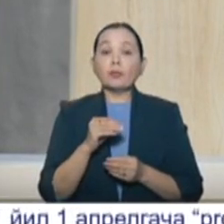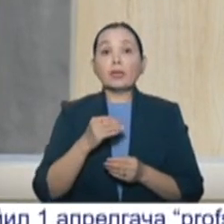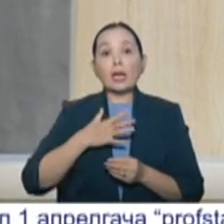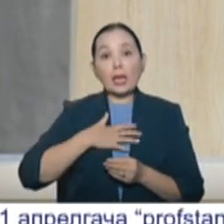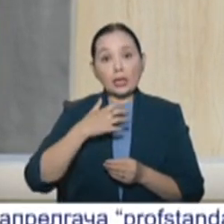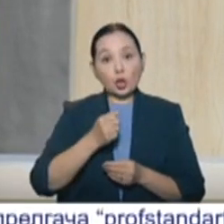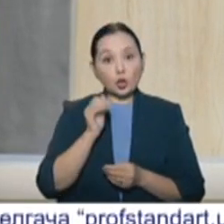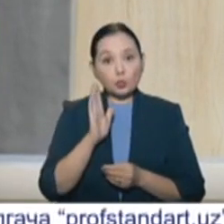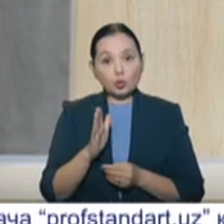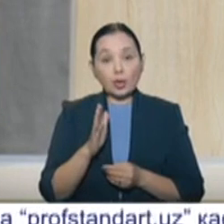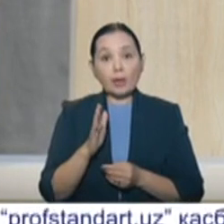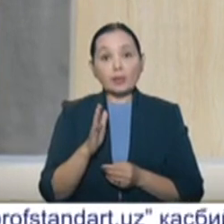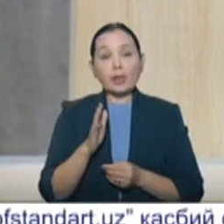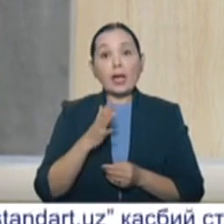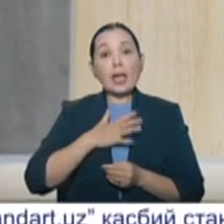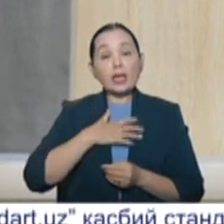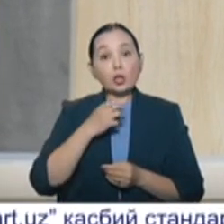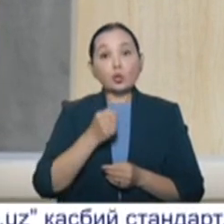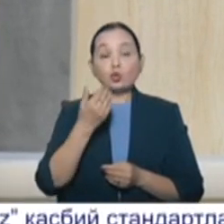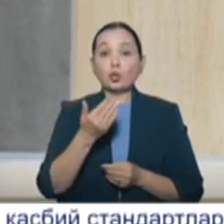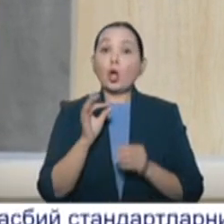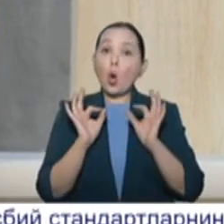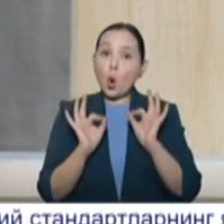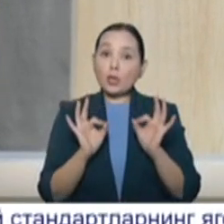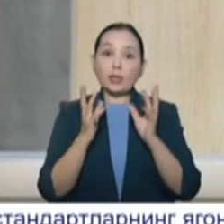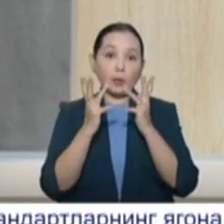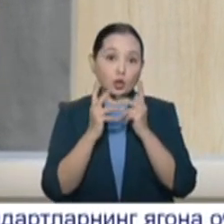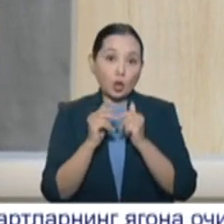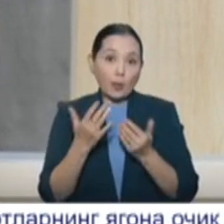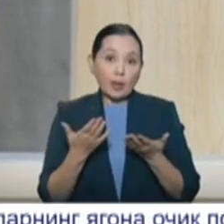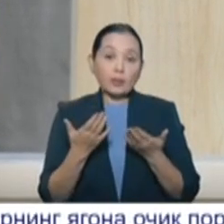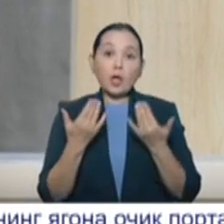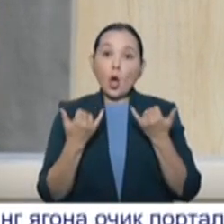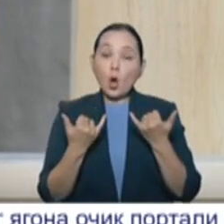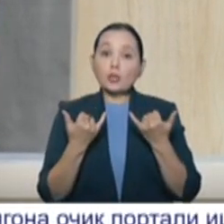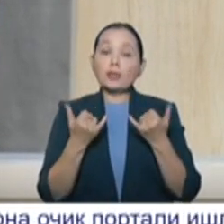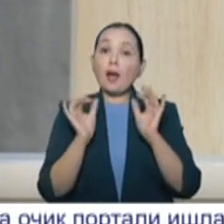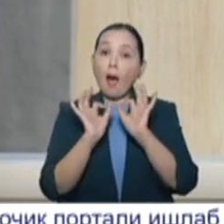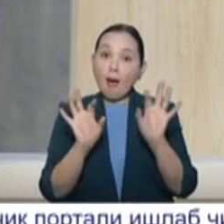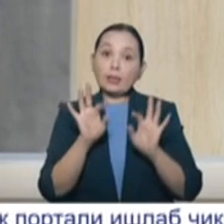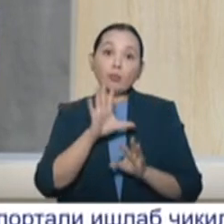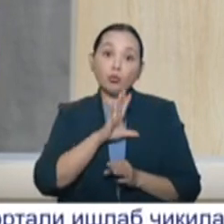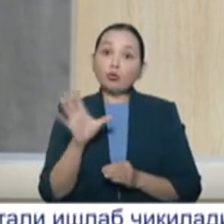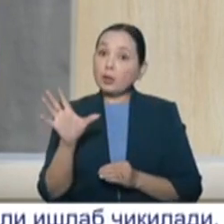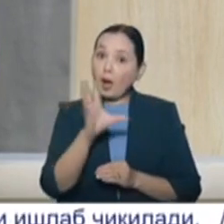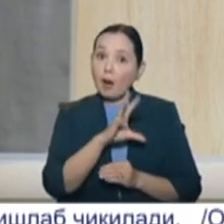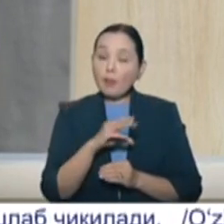e'tiroz bo'lyapti, e'tirozlar o'rinli deb hisoblaymiz. Ana hozir Najijon aka mana aytib o'tdi.